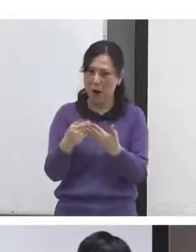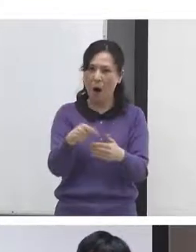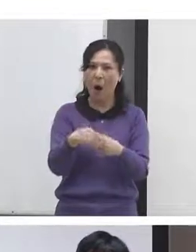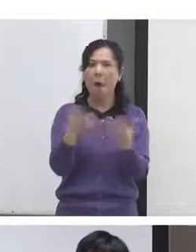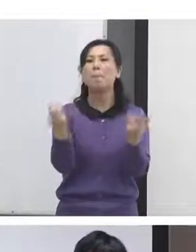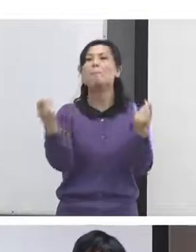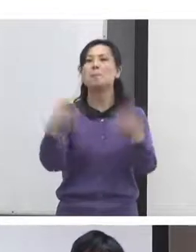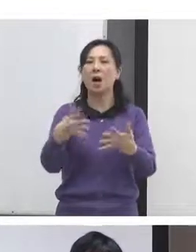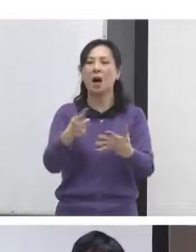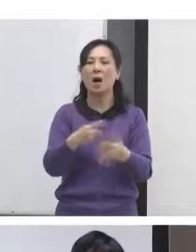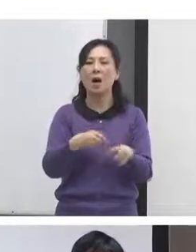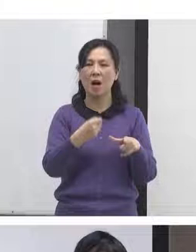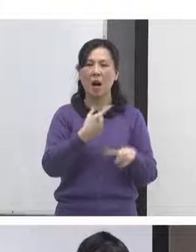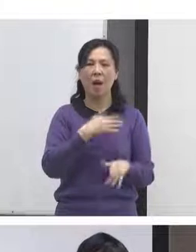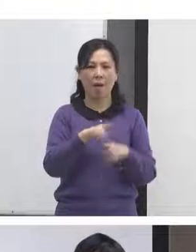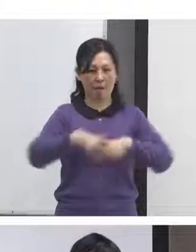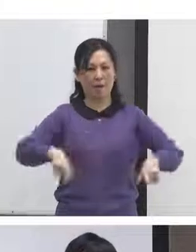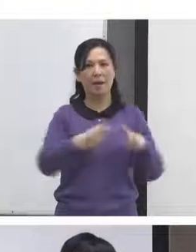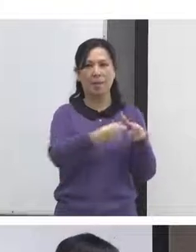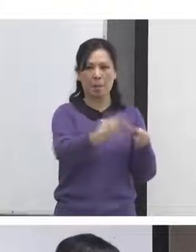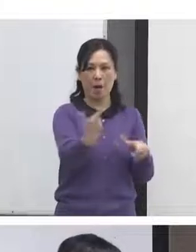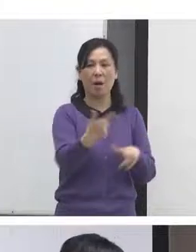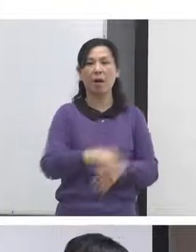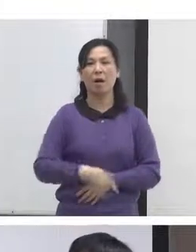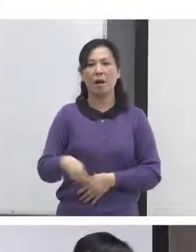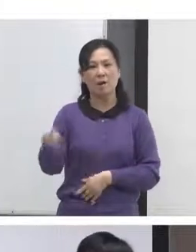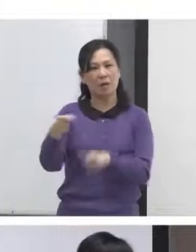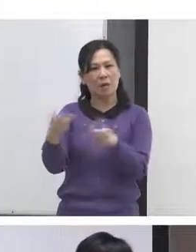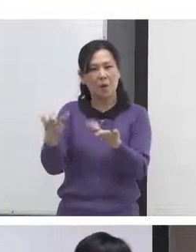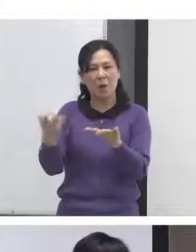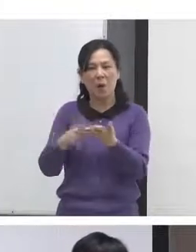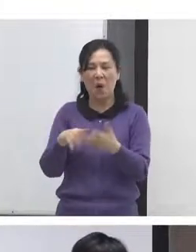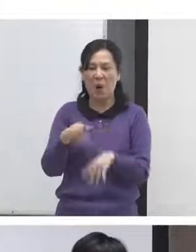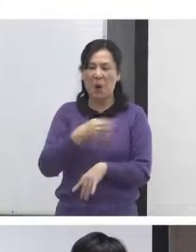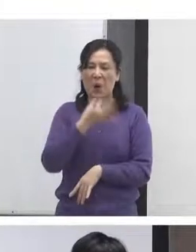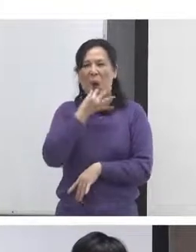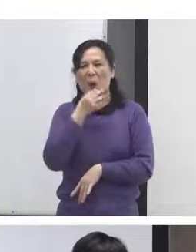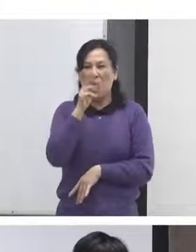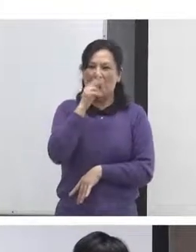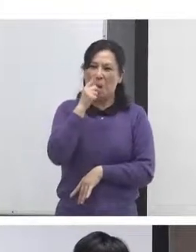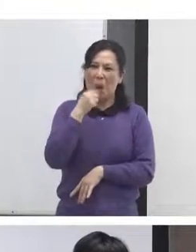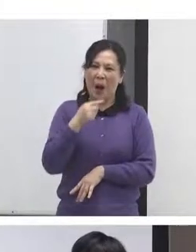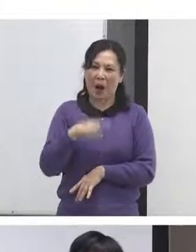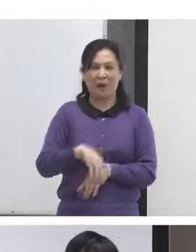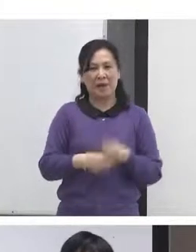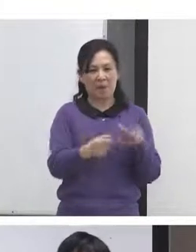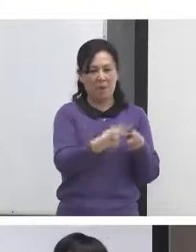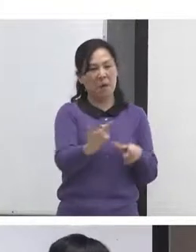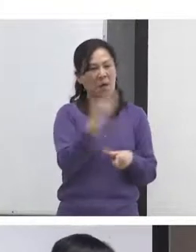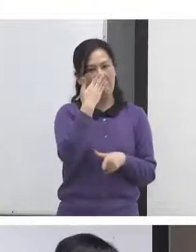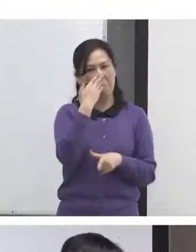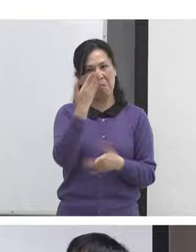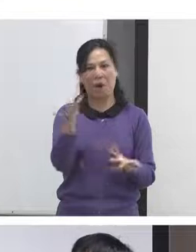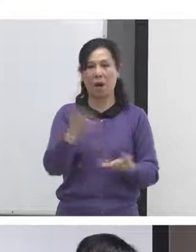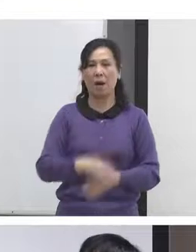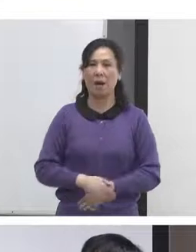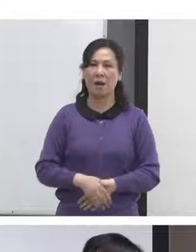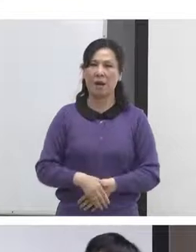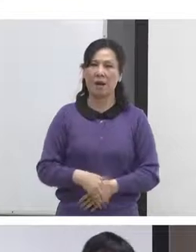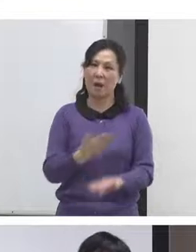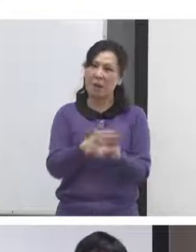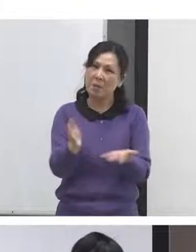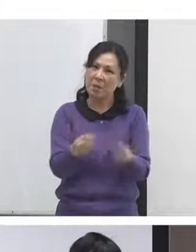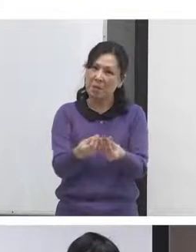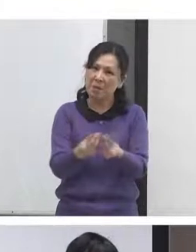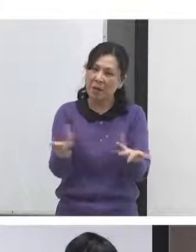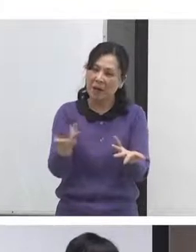成说工人因为很怕资料错误，很怕东西，然后他们就不敢释出。那要怎么解决这个问题？其实我自己也没有答案。或